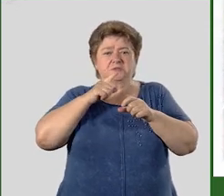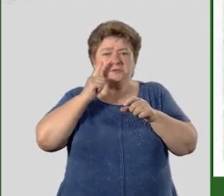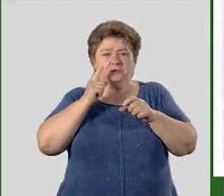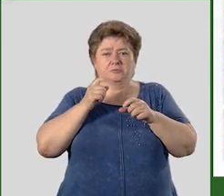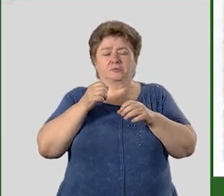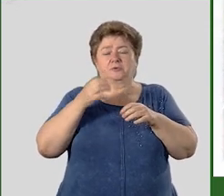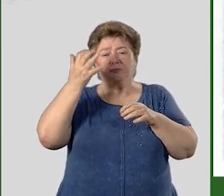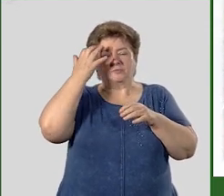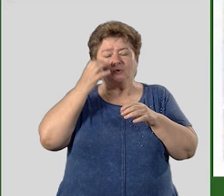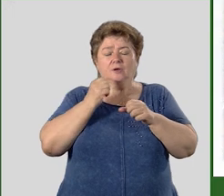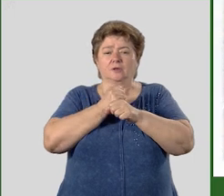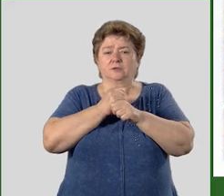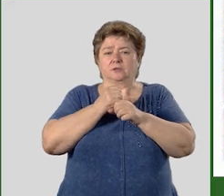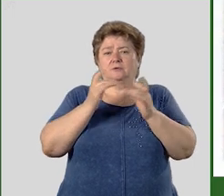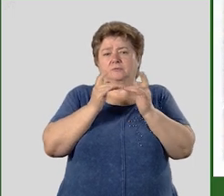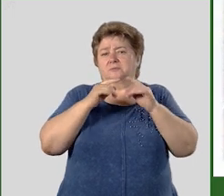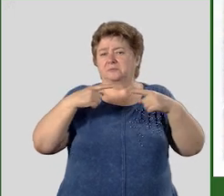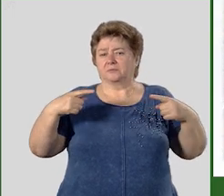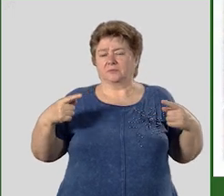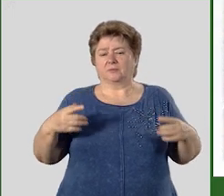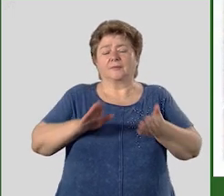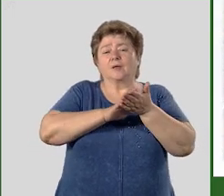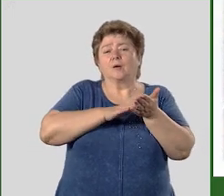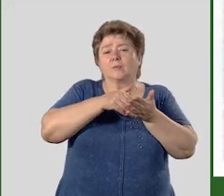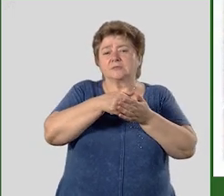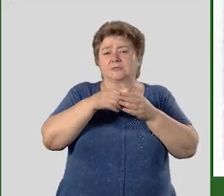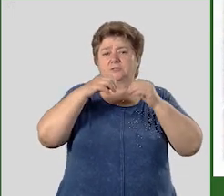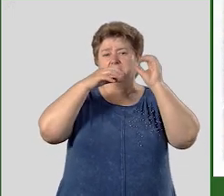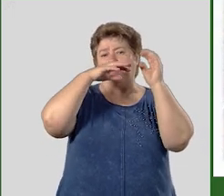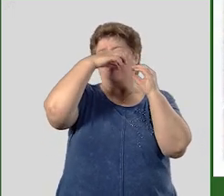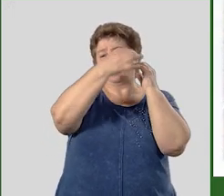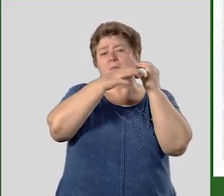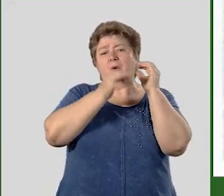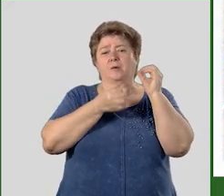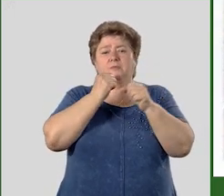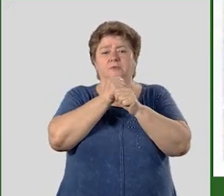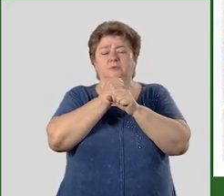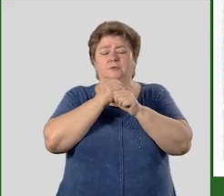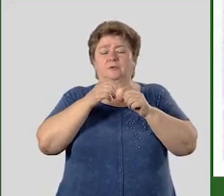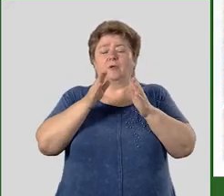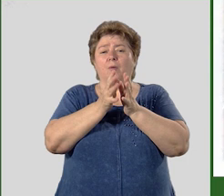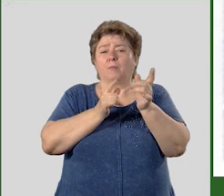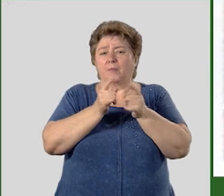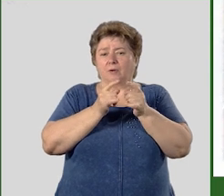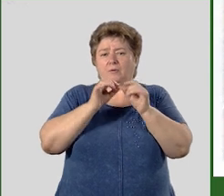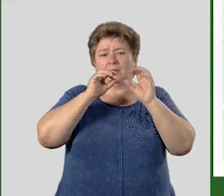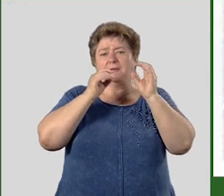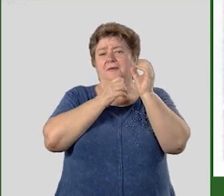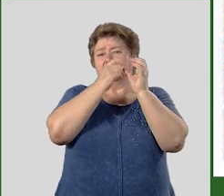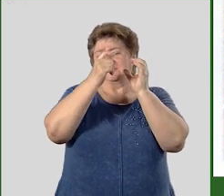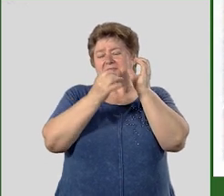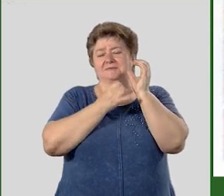зеленый. Из него делают мебель. Масличная пальма. Из него изготавливают мыло,